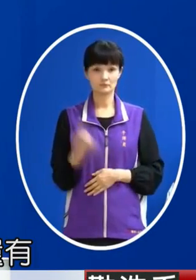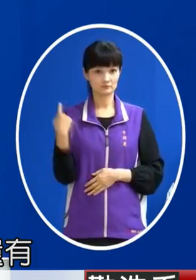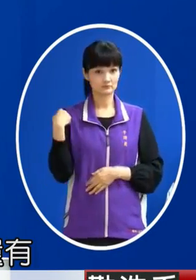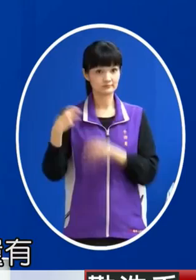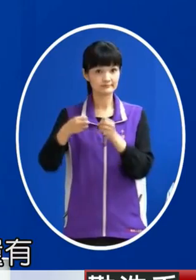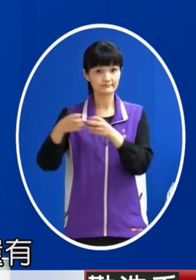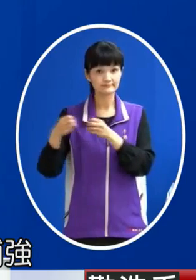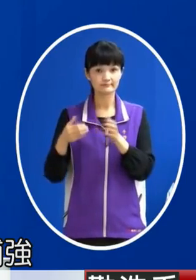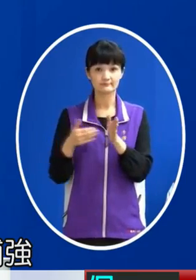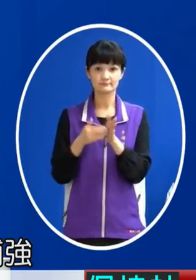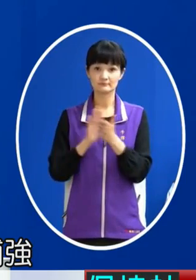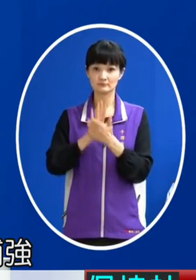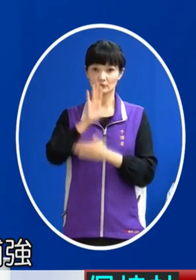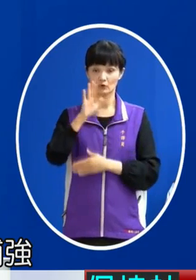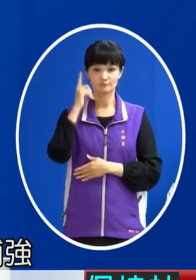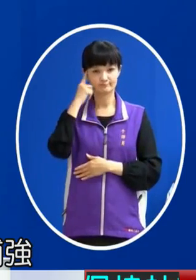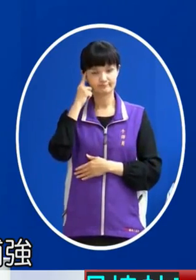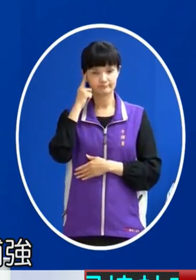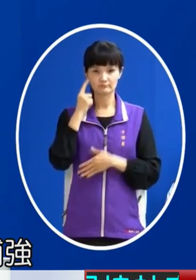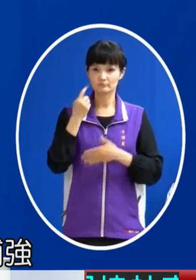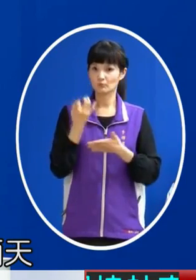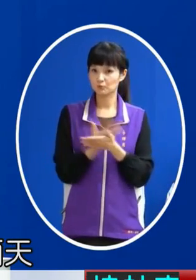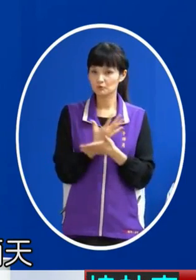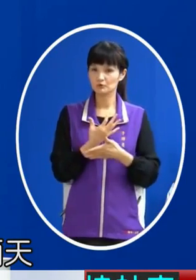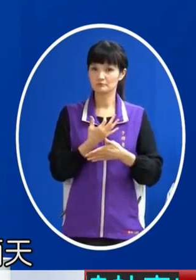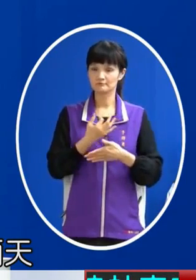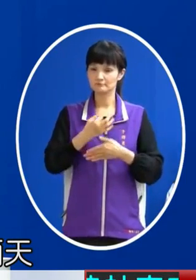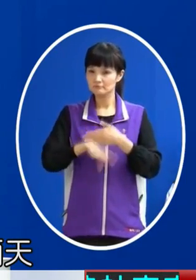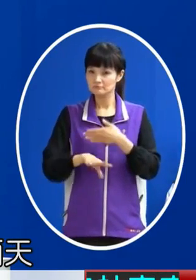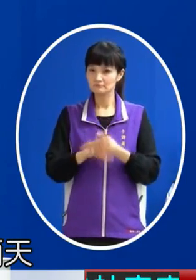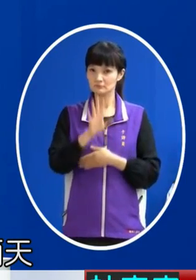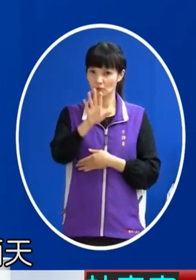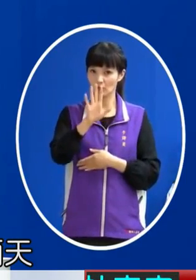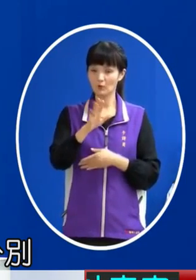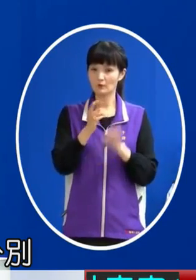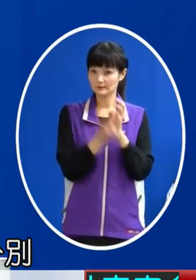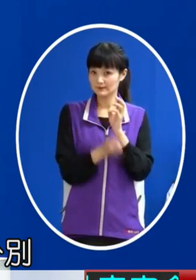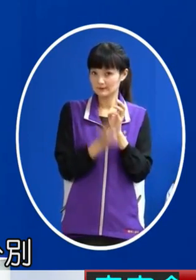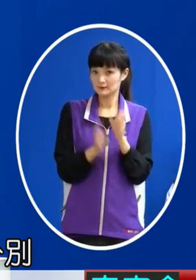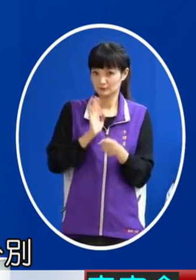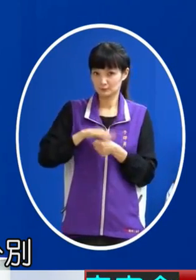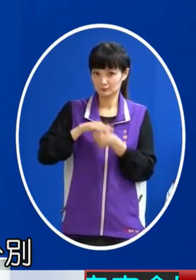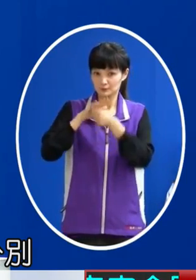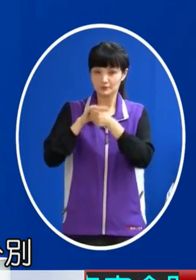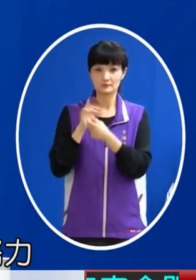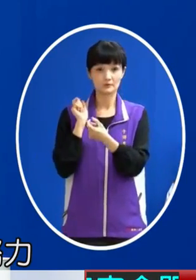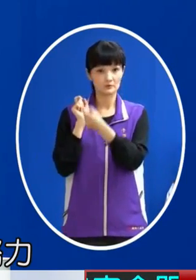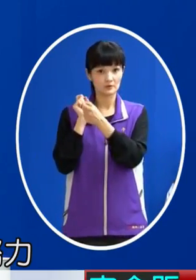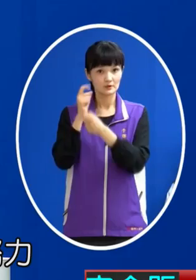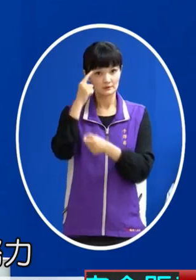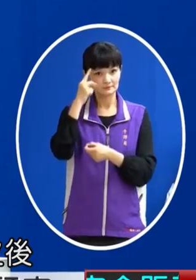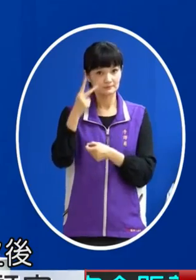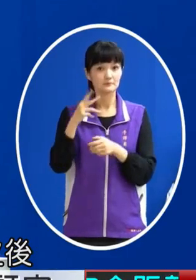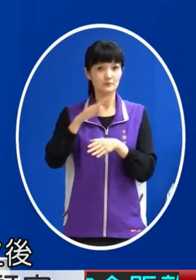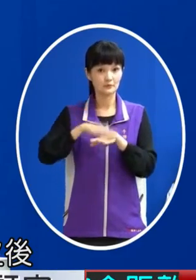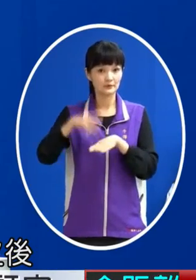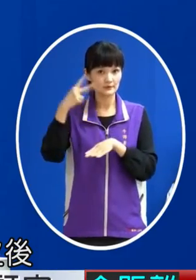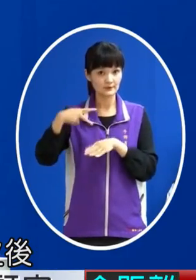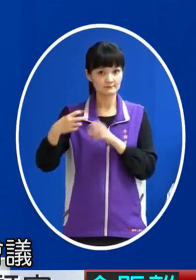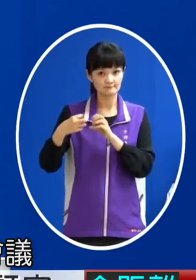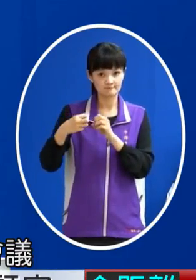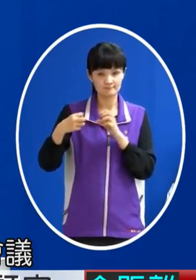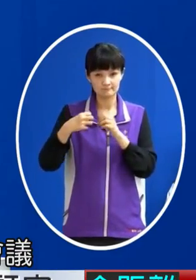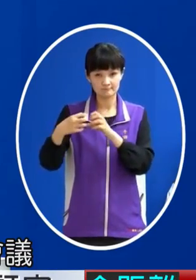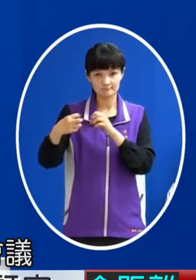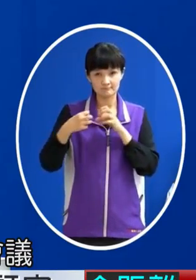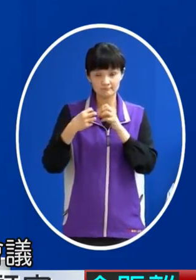因为大家觉得还有一些细节需要再补强，所以大概在这2天大家会再去分别做努力。那2天之